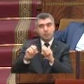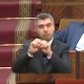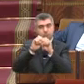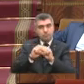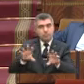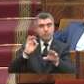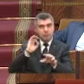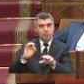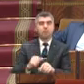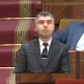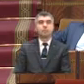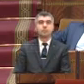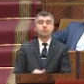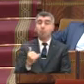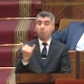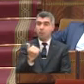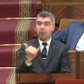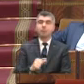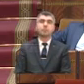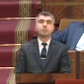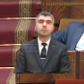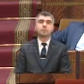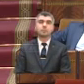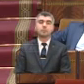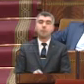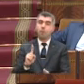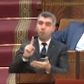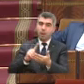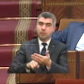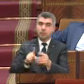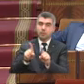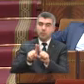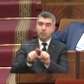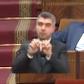العمومية فحسب، وإنما يجب أن يمتد إلى طريقة